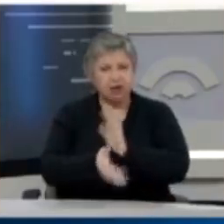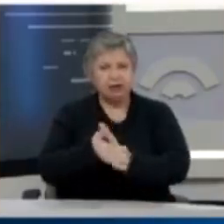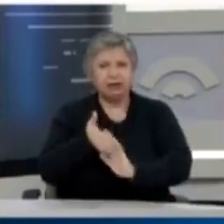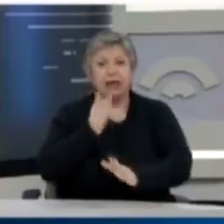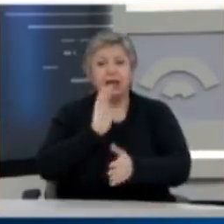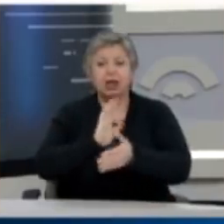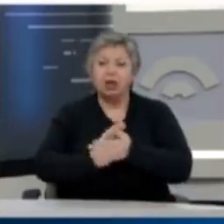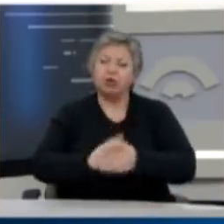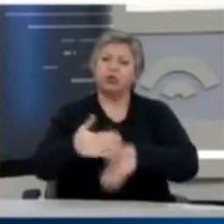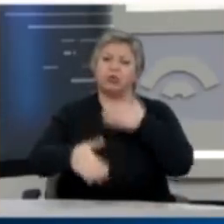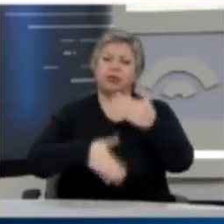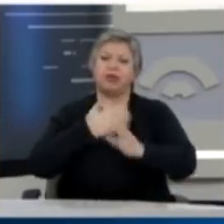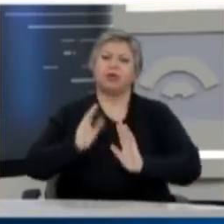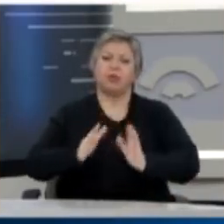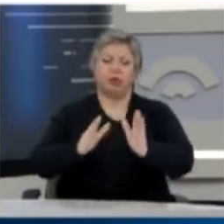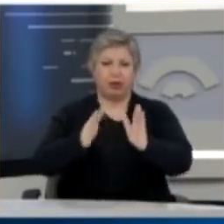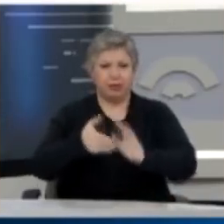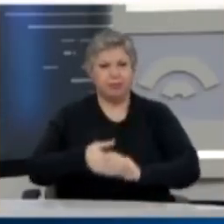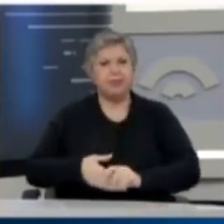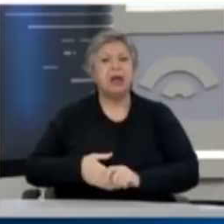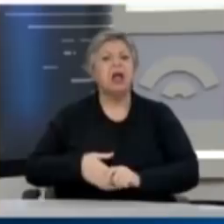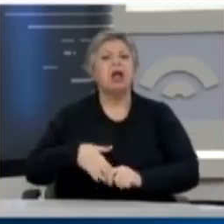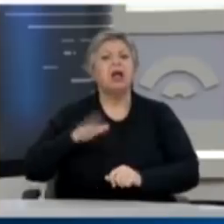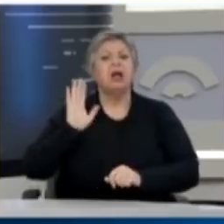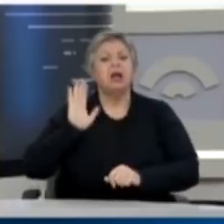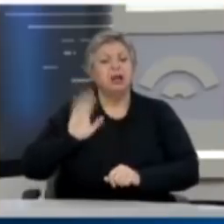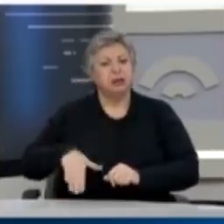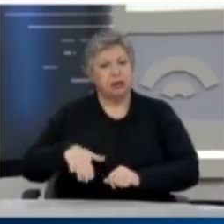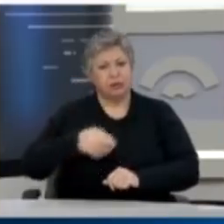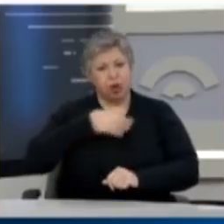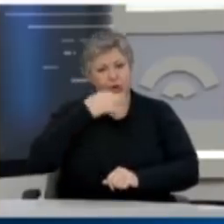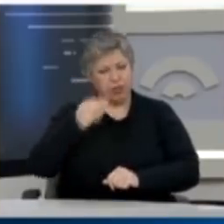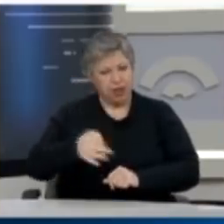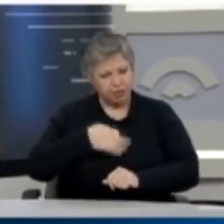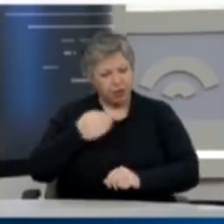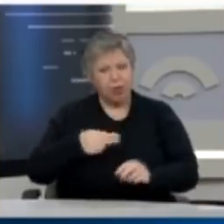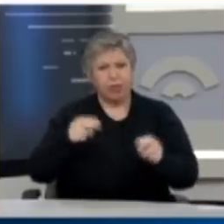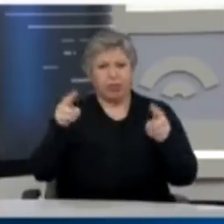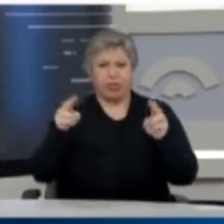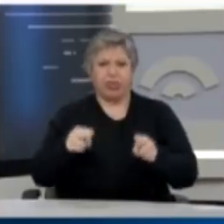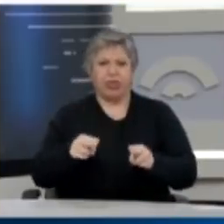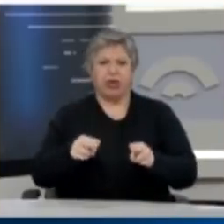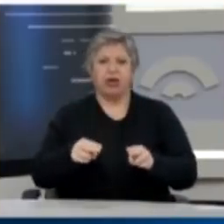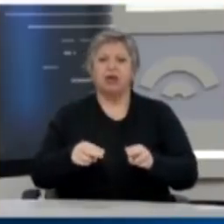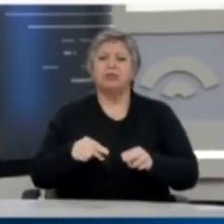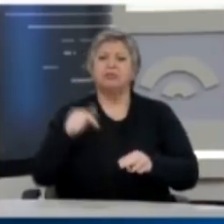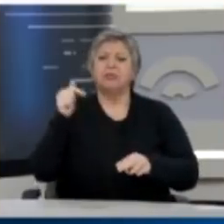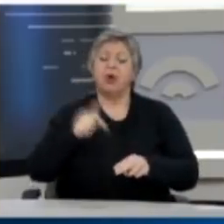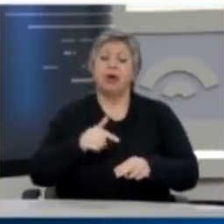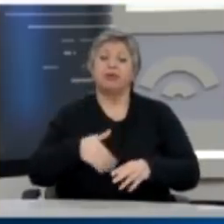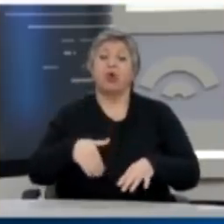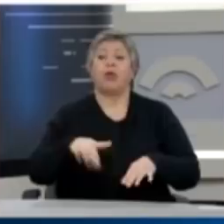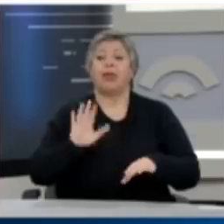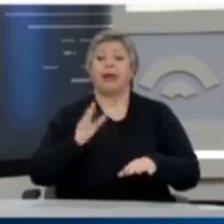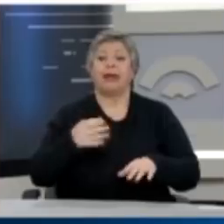Βουλής. Άφησα τελευταίο το ζήτημα της τοπικής διοίκησης, δύο λόγια, χωρίς βέβαια να σημαίνει ότι είναι και το τελευταίο σε